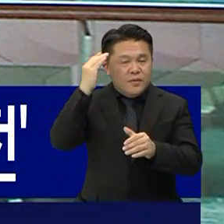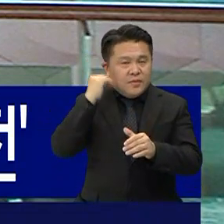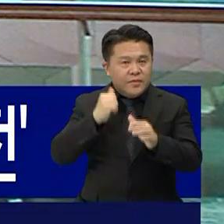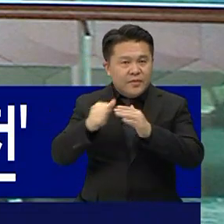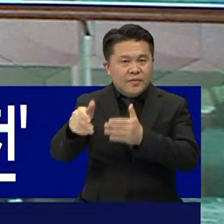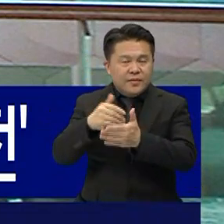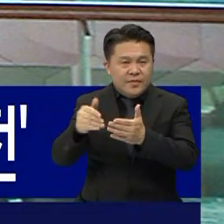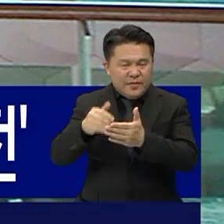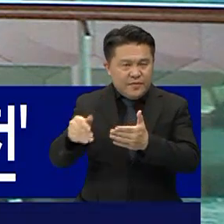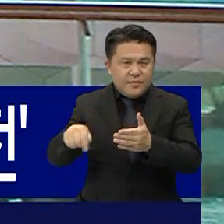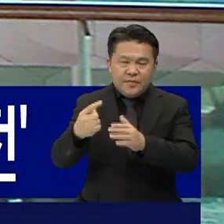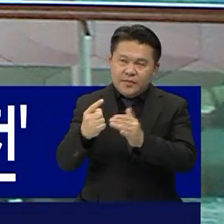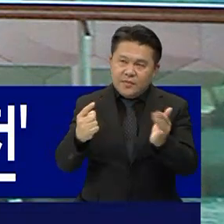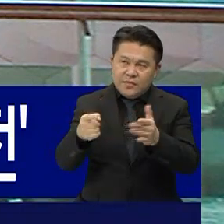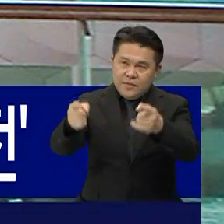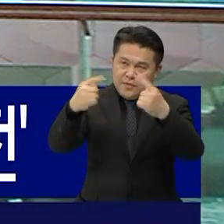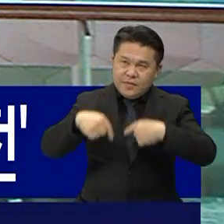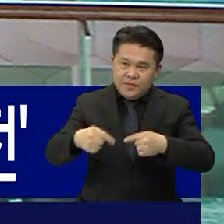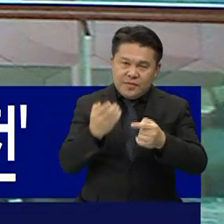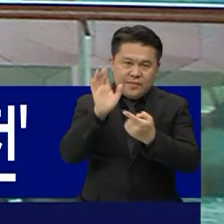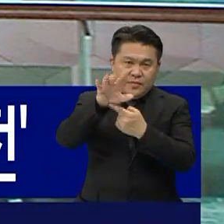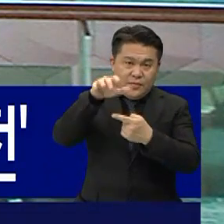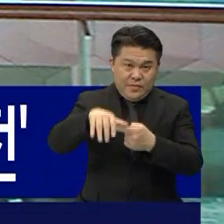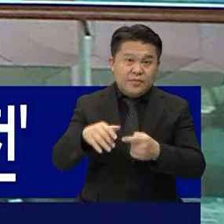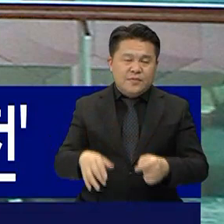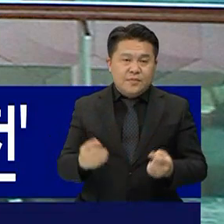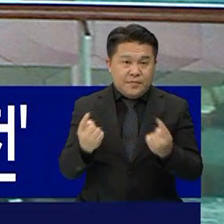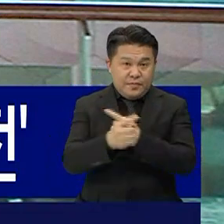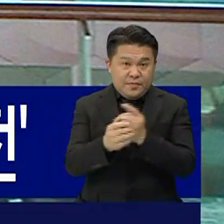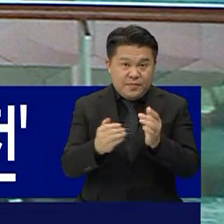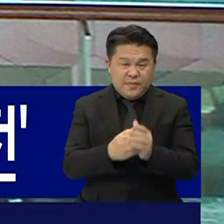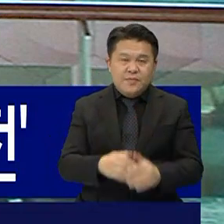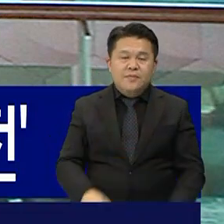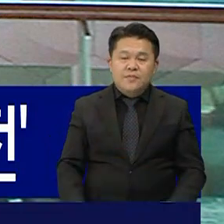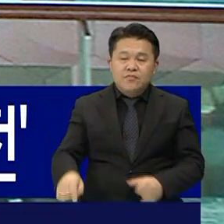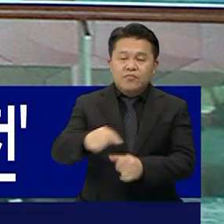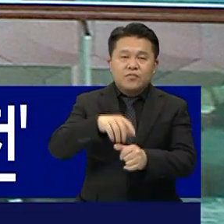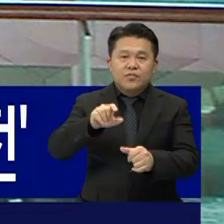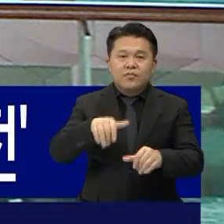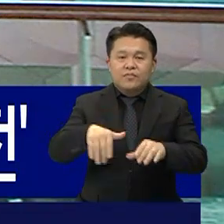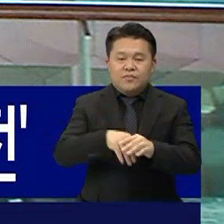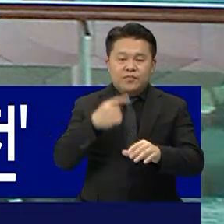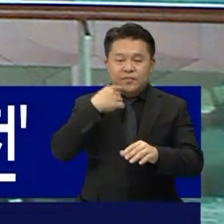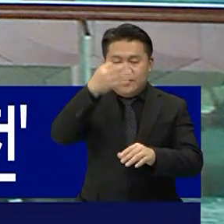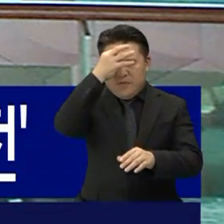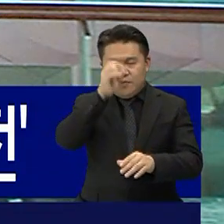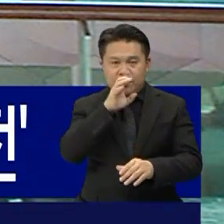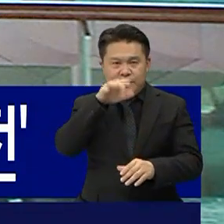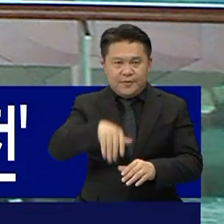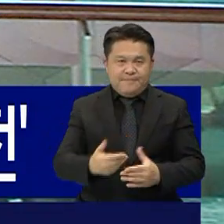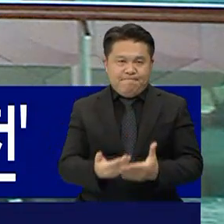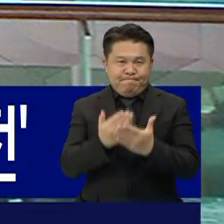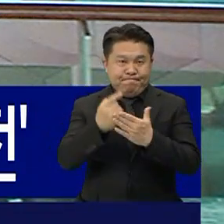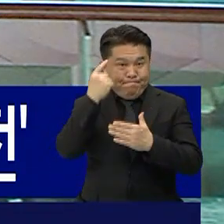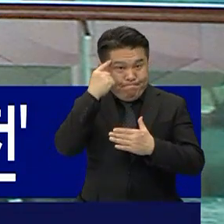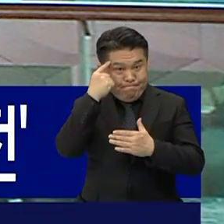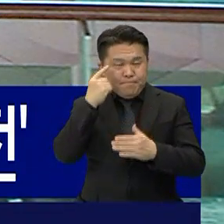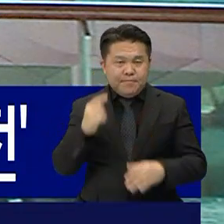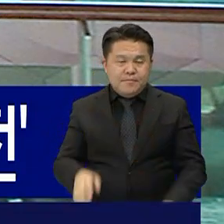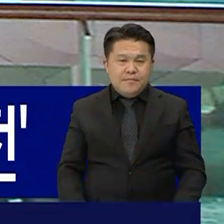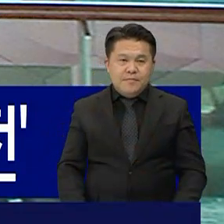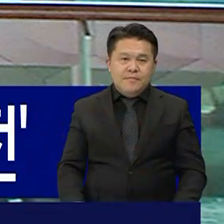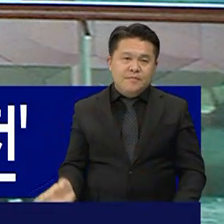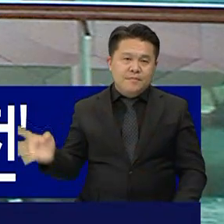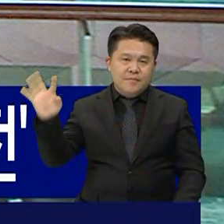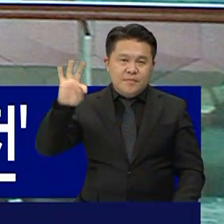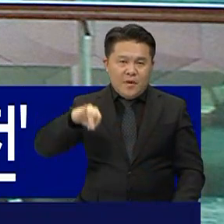갤러리로 화려하게 변신했습니다. 아산시가 신종호 일대를 문화예술의 중심으로 육성하겠다는 구상의 핵심인데요. 최대